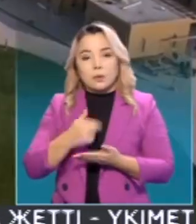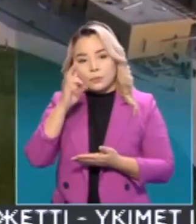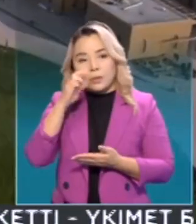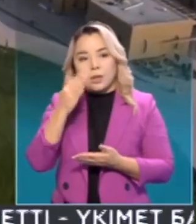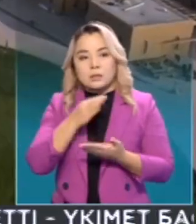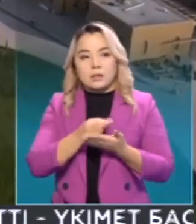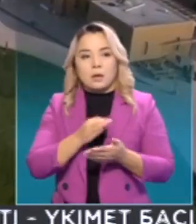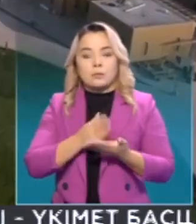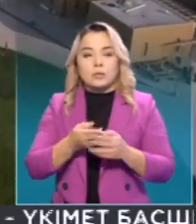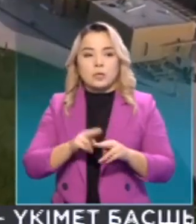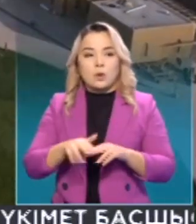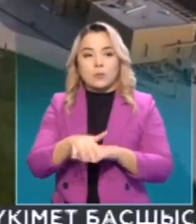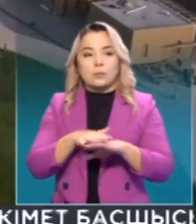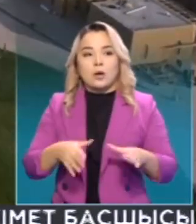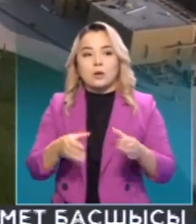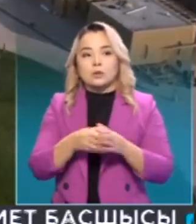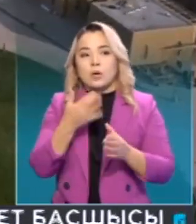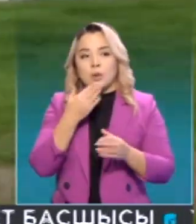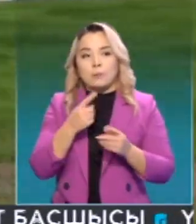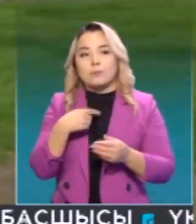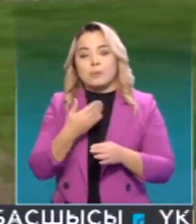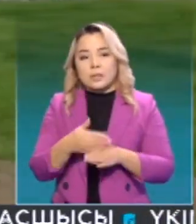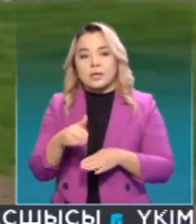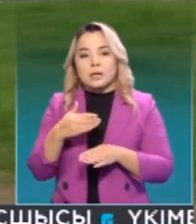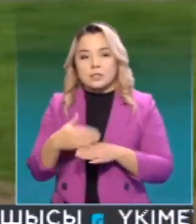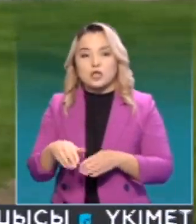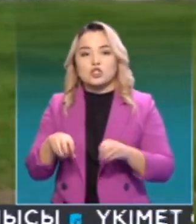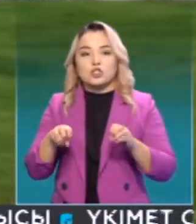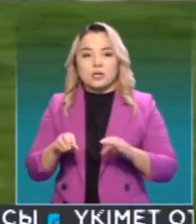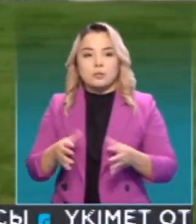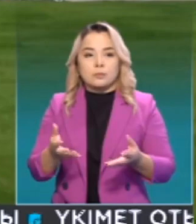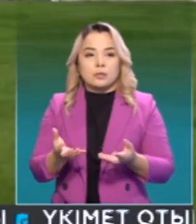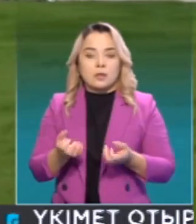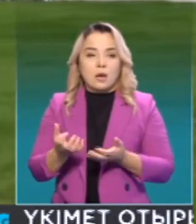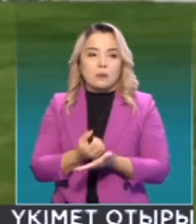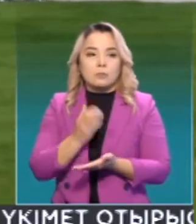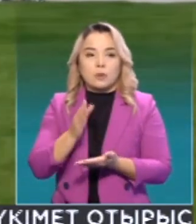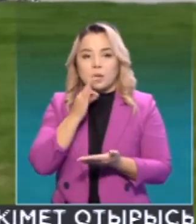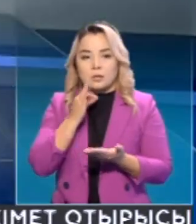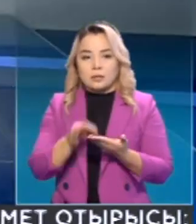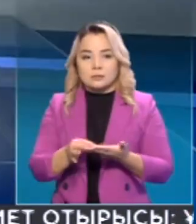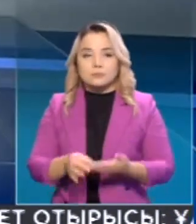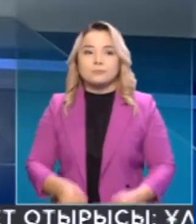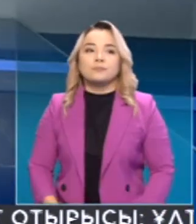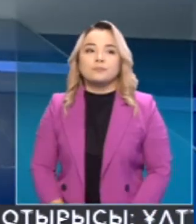мәселе ұлттық мүдде жолында біртіндеп шешімін табады.